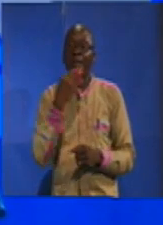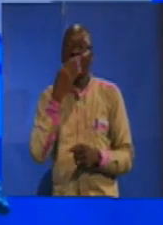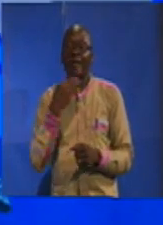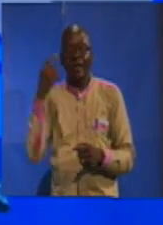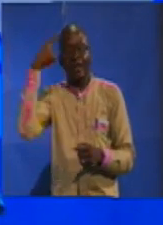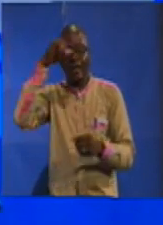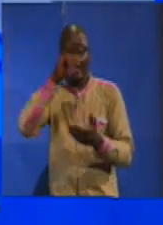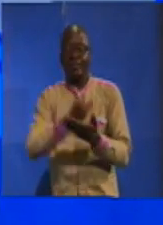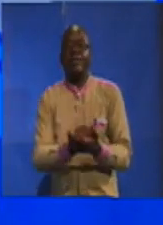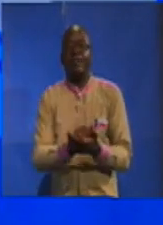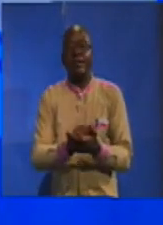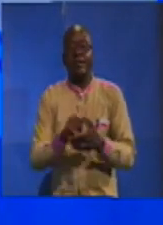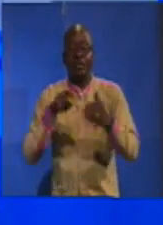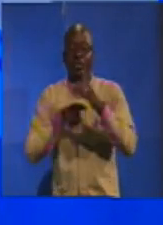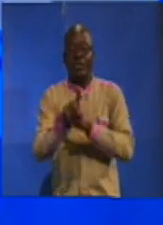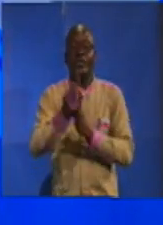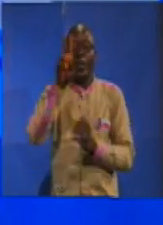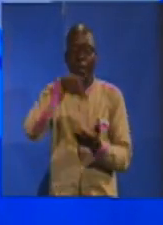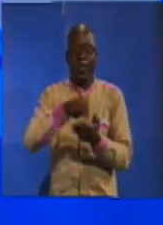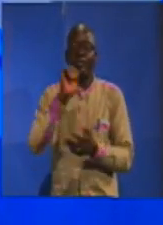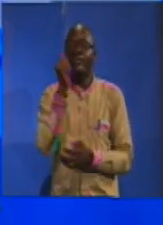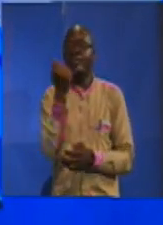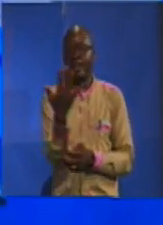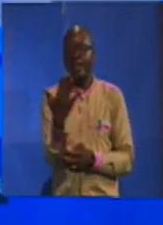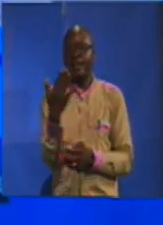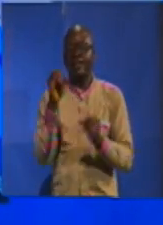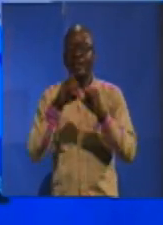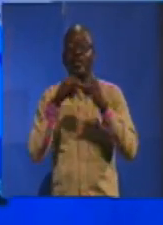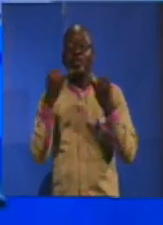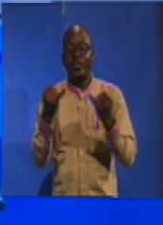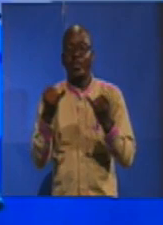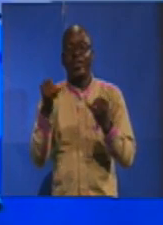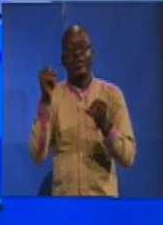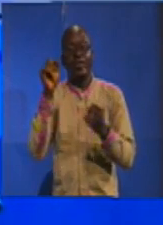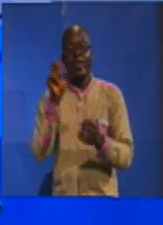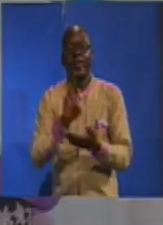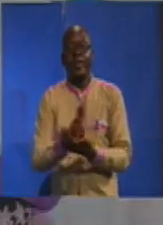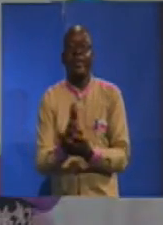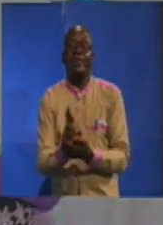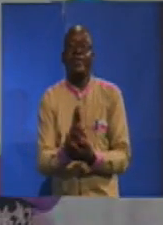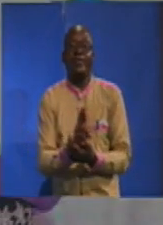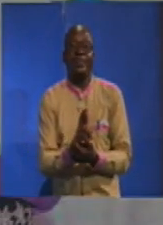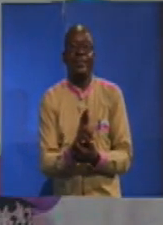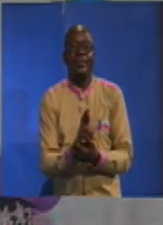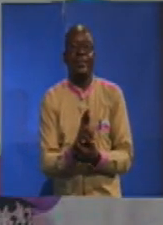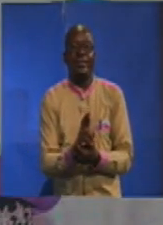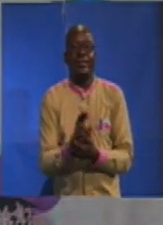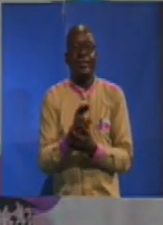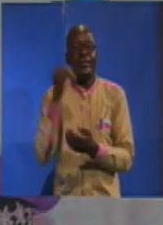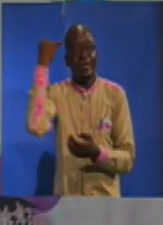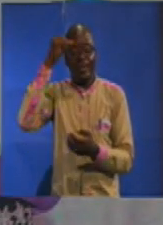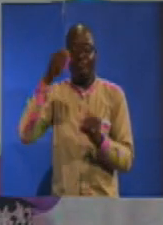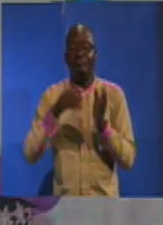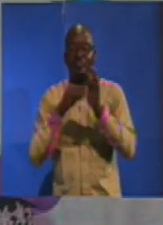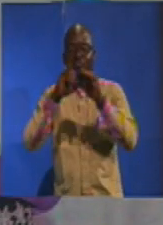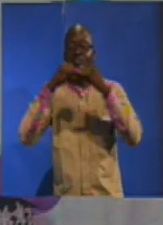du procès du putsch de 2015. La revue de presse avec Abdul Rasmane Zongo. Ils font la une des